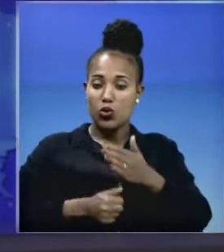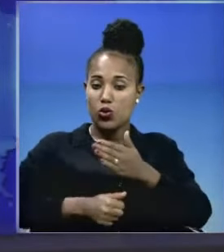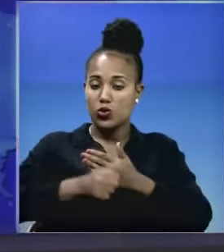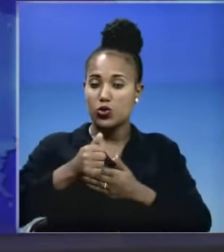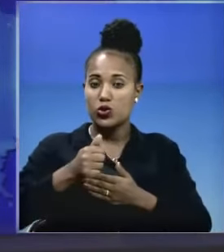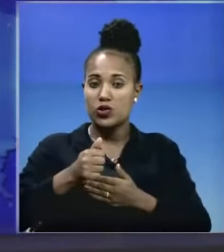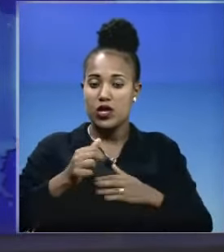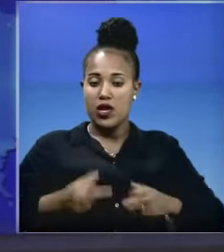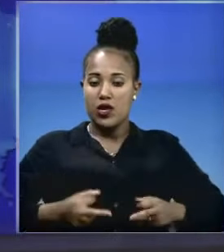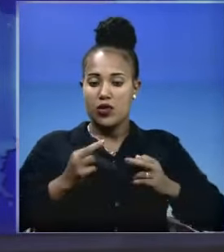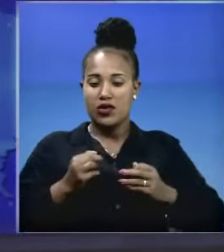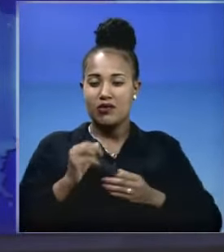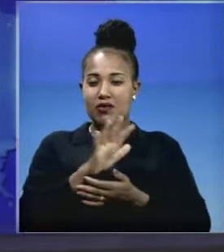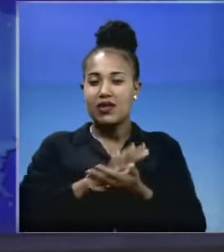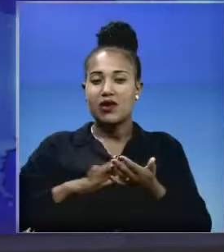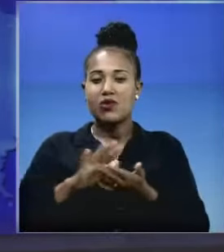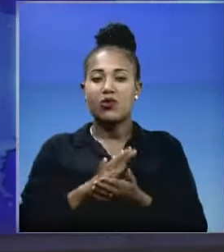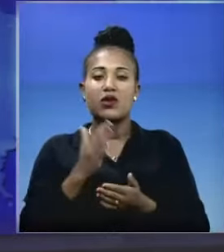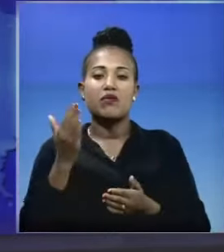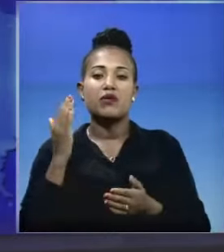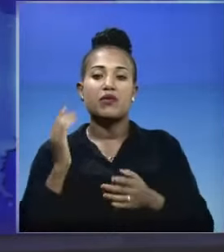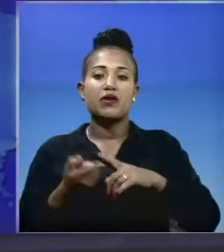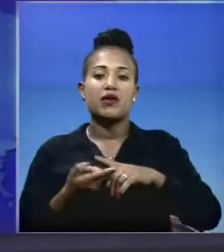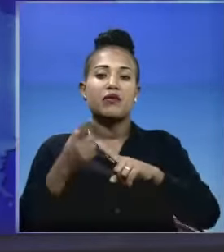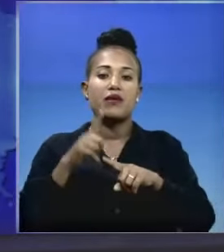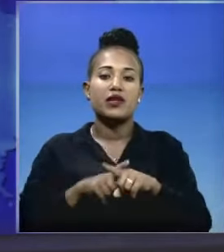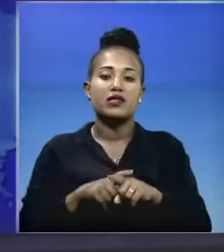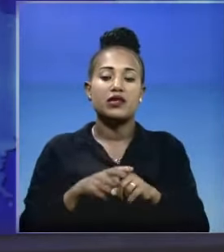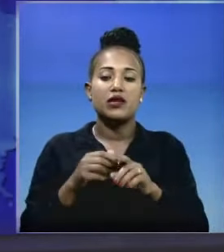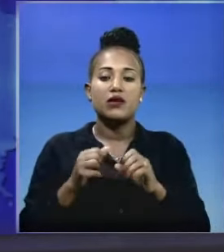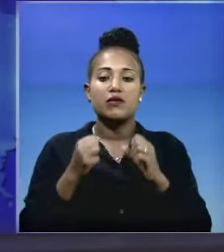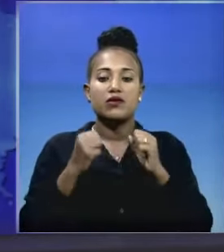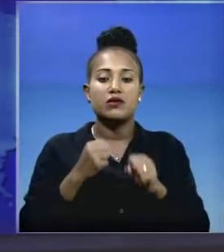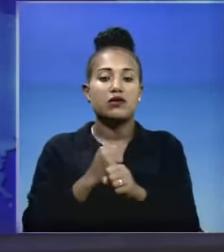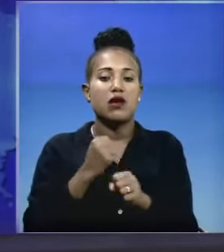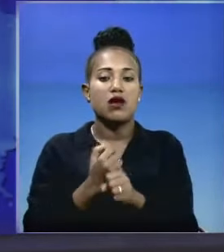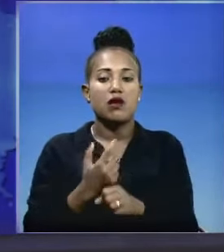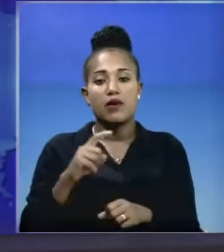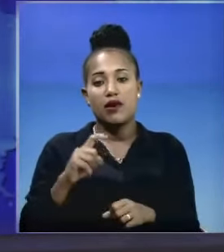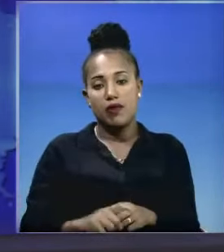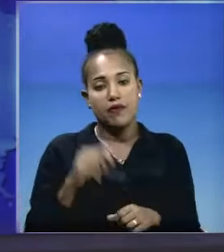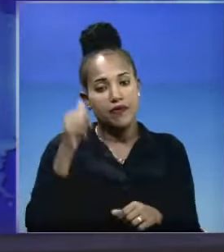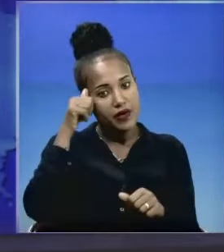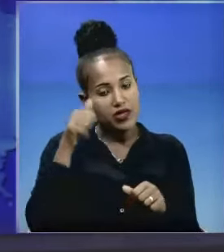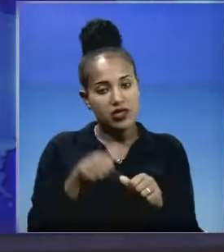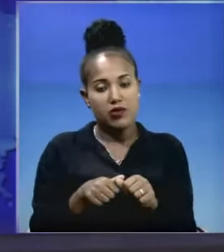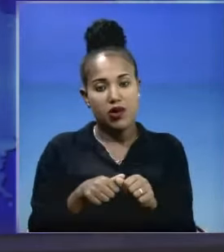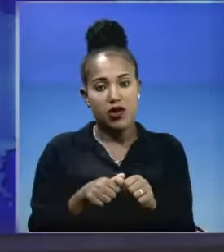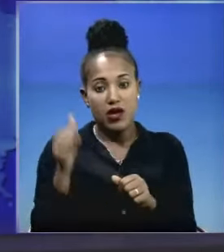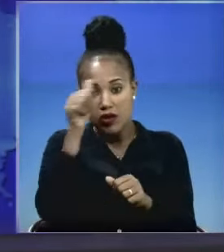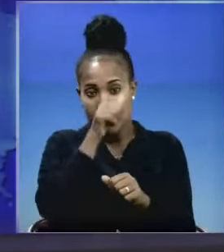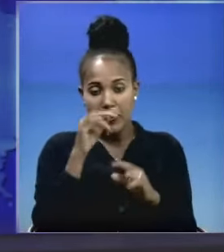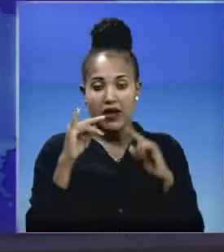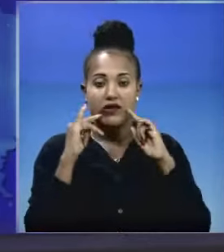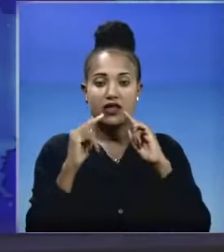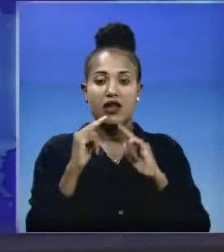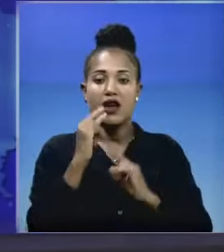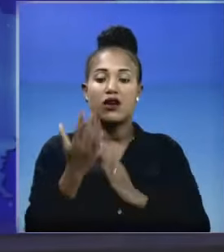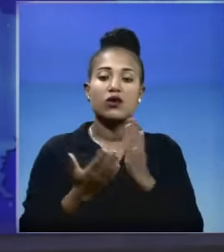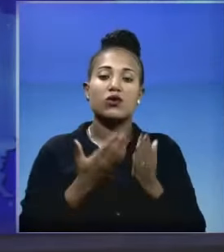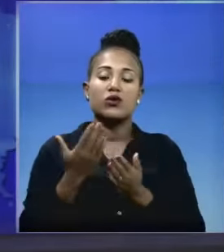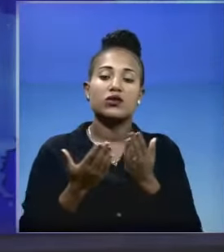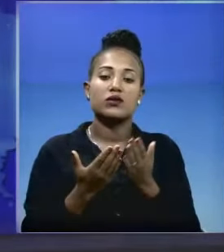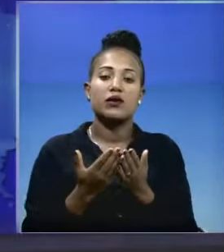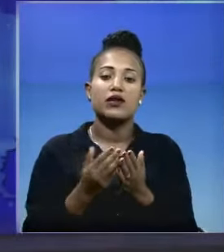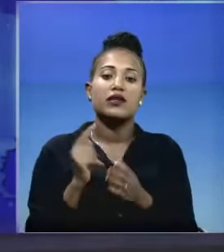ሰላምና ተጎጂዎች የህይወት መመሰቃቀል ወደ ነበረበት ለመመለስ በትጋት ሊሰራ እንደሚገባም አሳስበዋል። ለኢትዮጵያ ዜና አገልግሎት